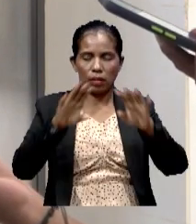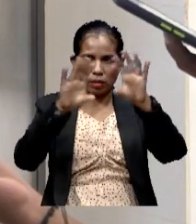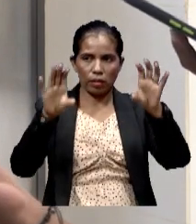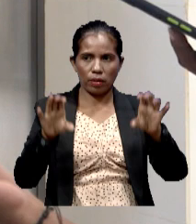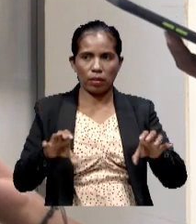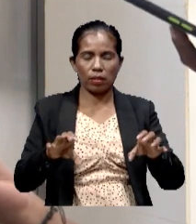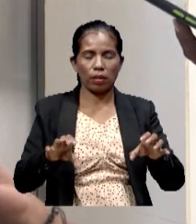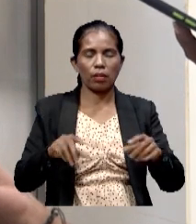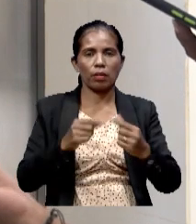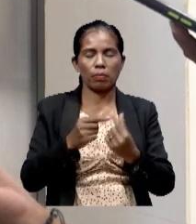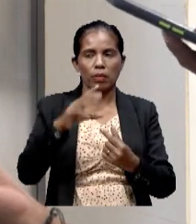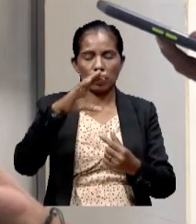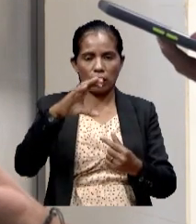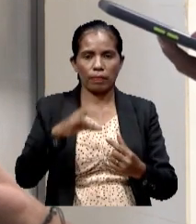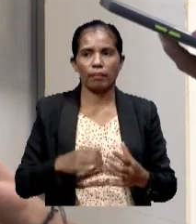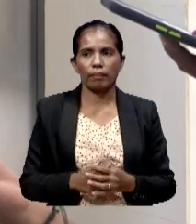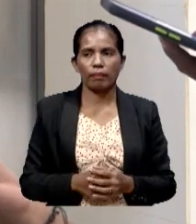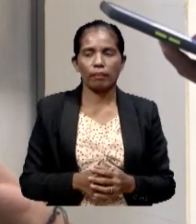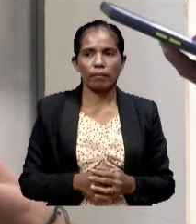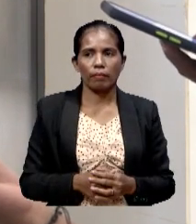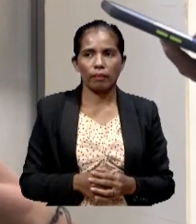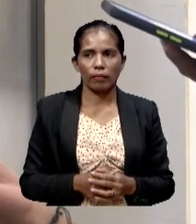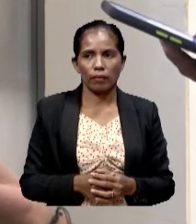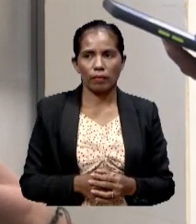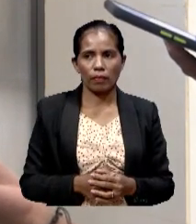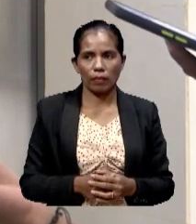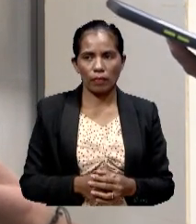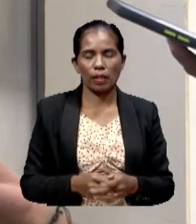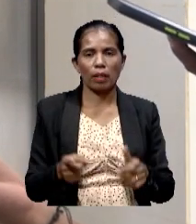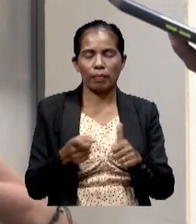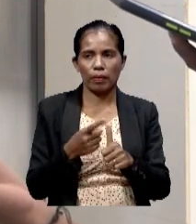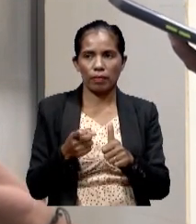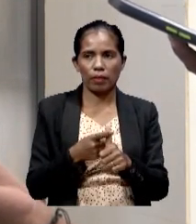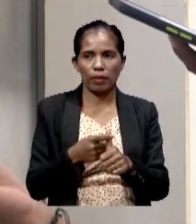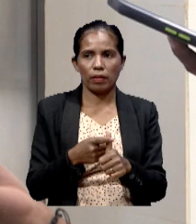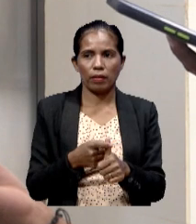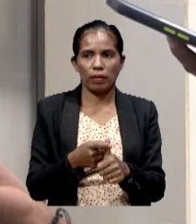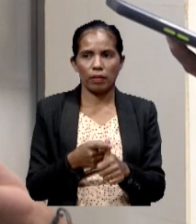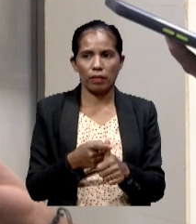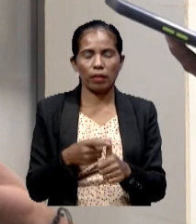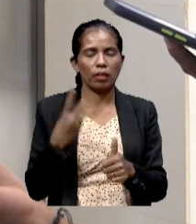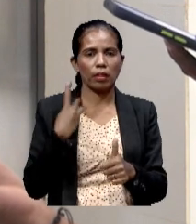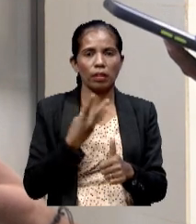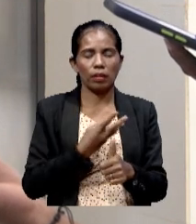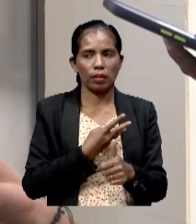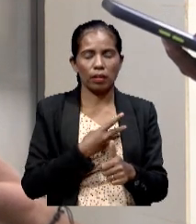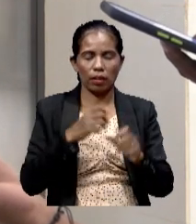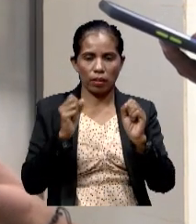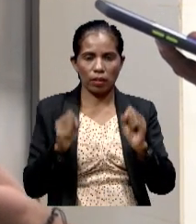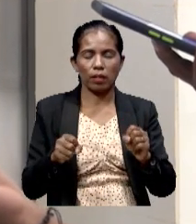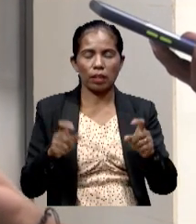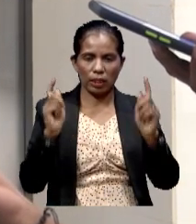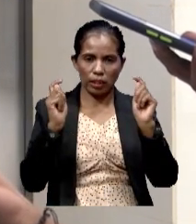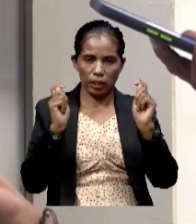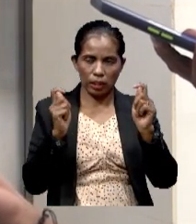C. Saya kira itu. Jadi ini sebenarnya pertama ya. Dan kita akan mencoba melakukan yang